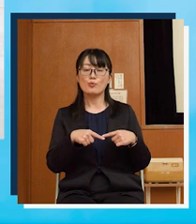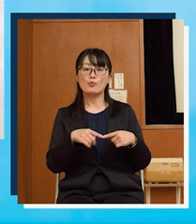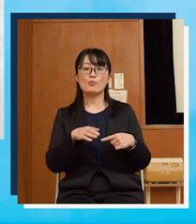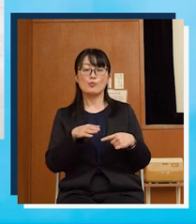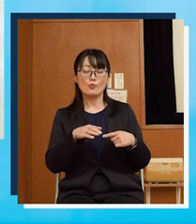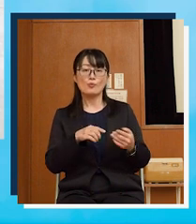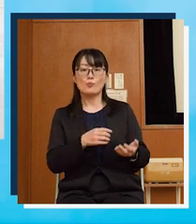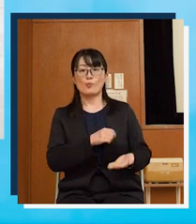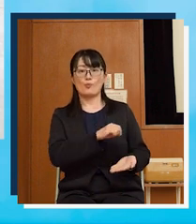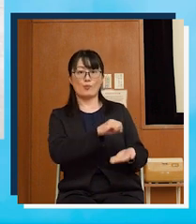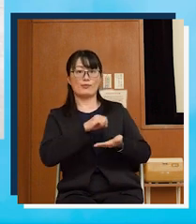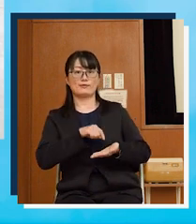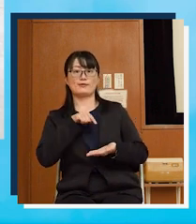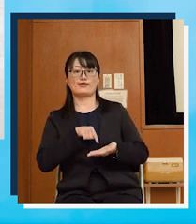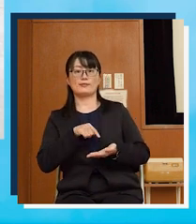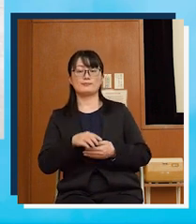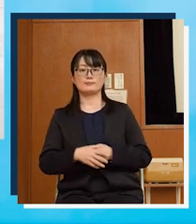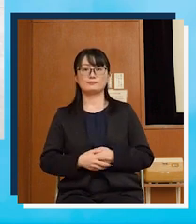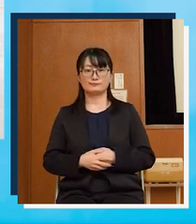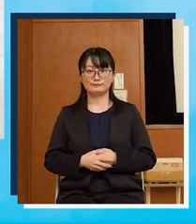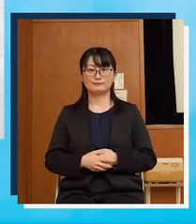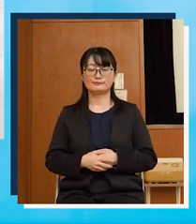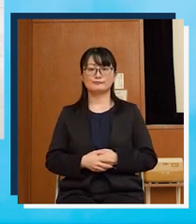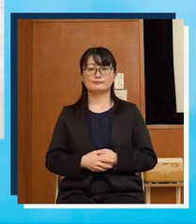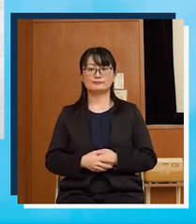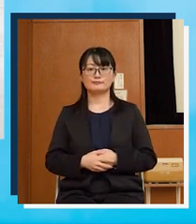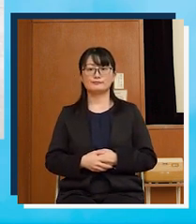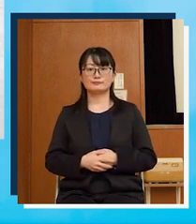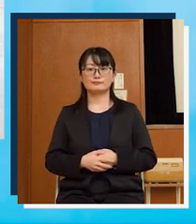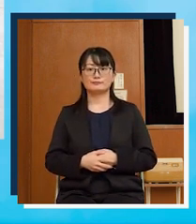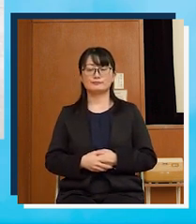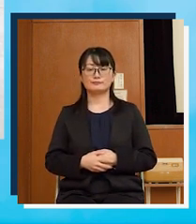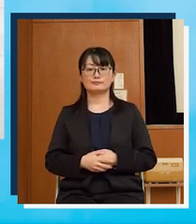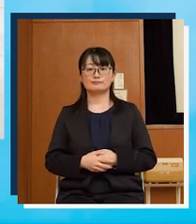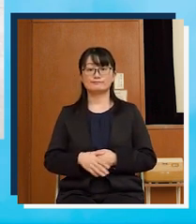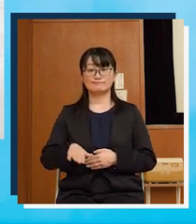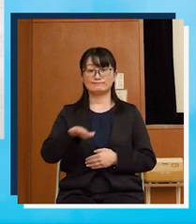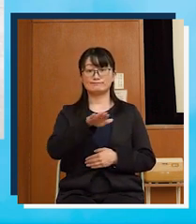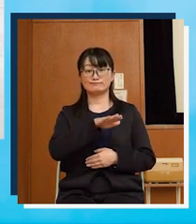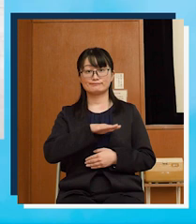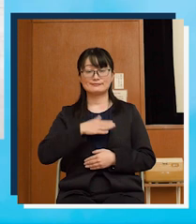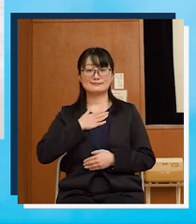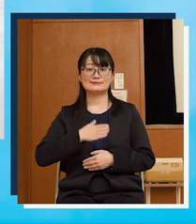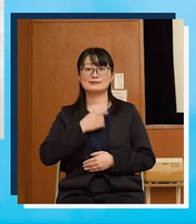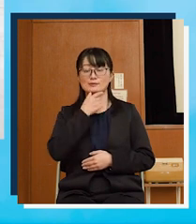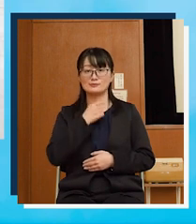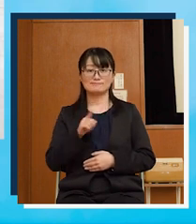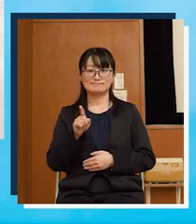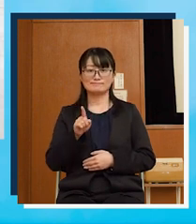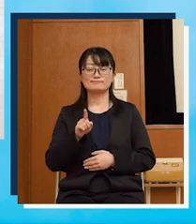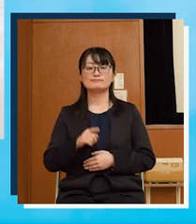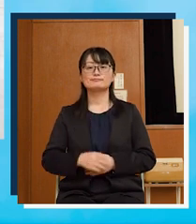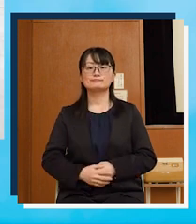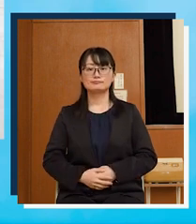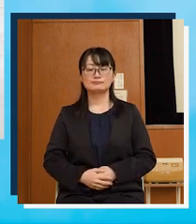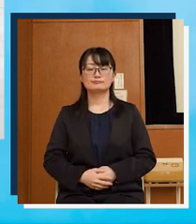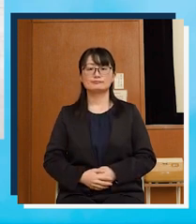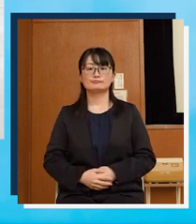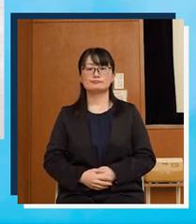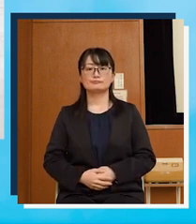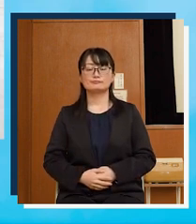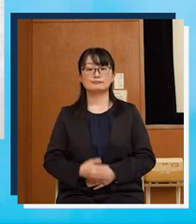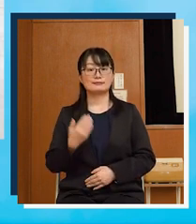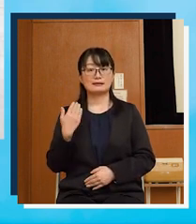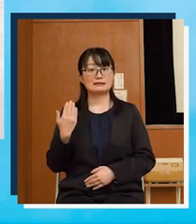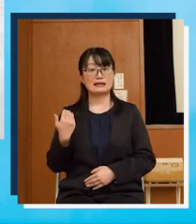たでここでよくあの皆さんに知っていただきたいのはですねこの